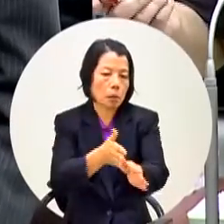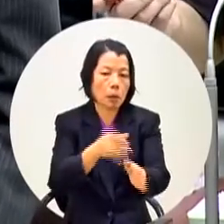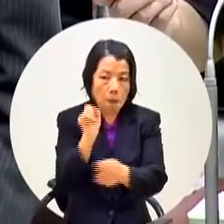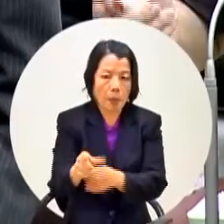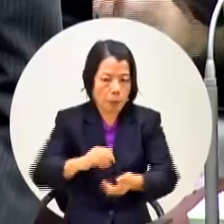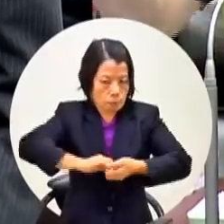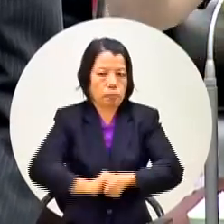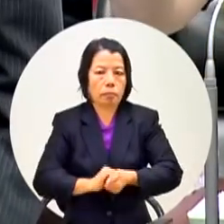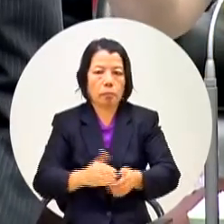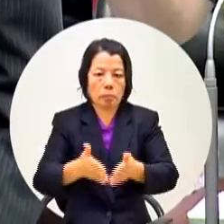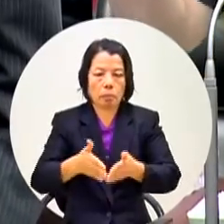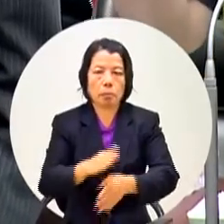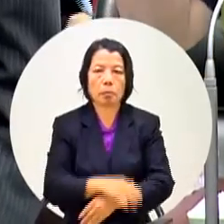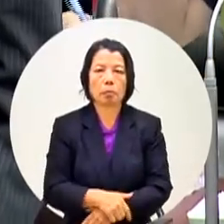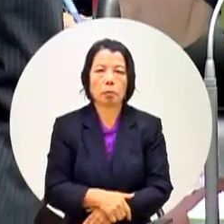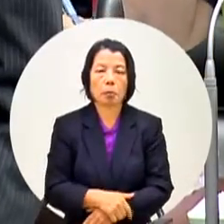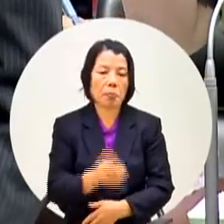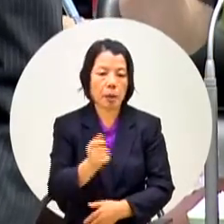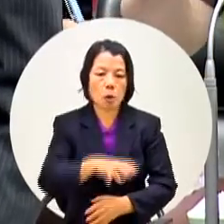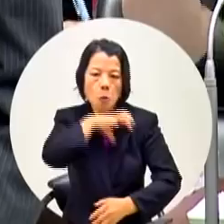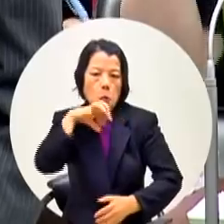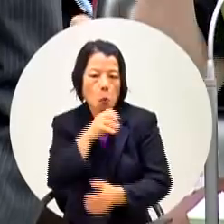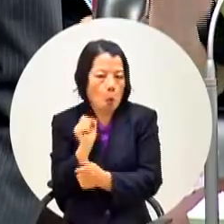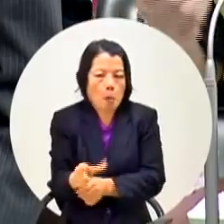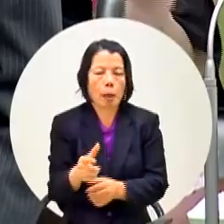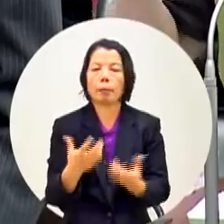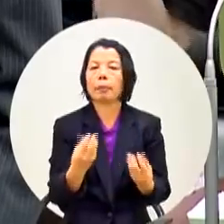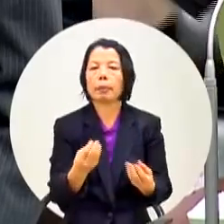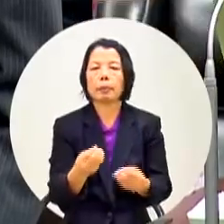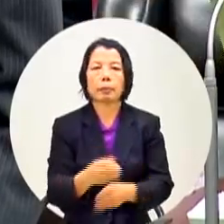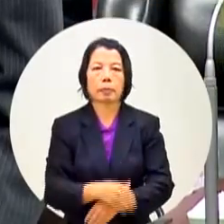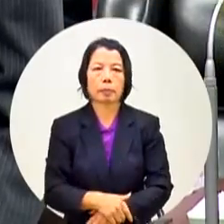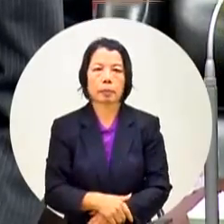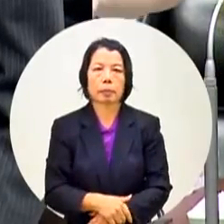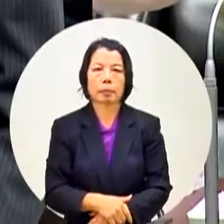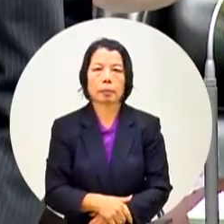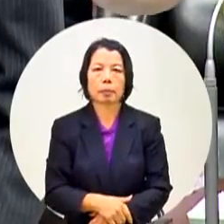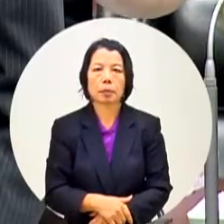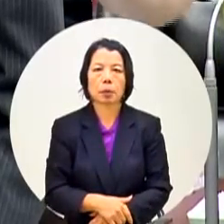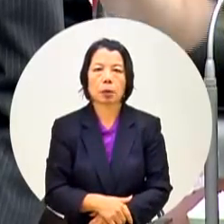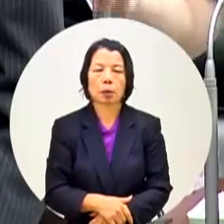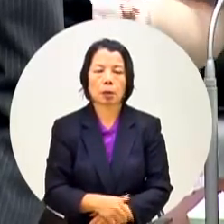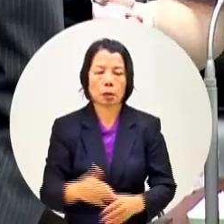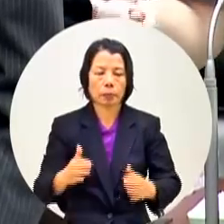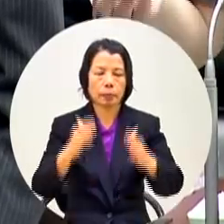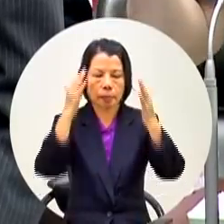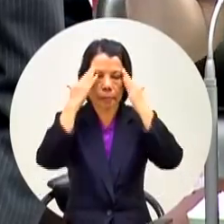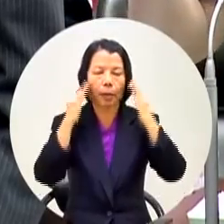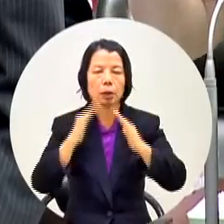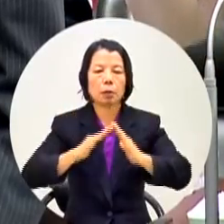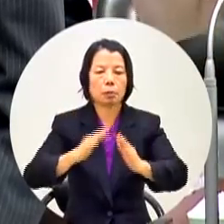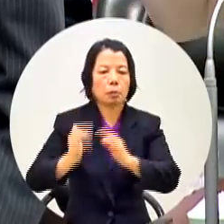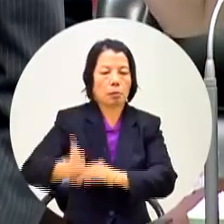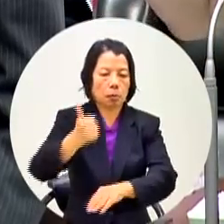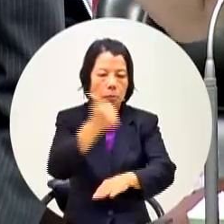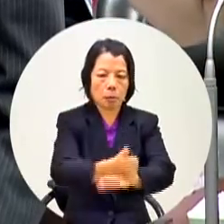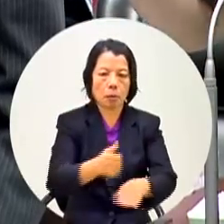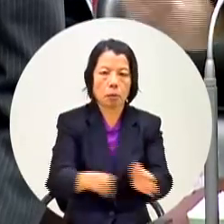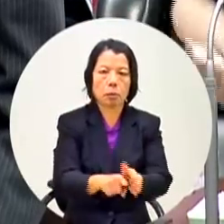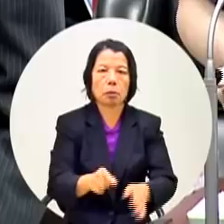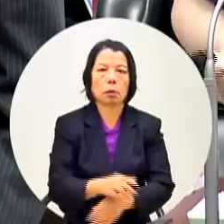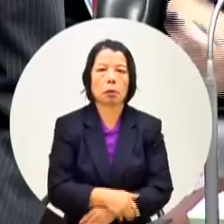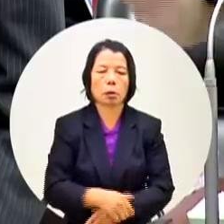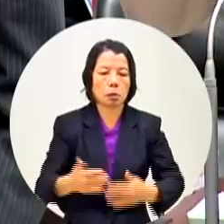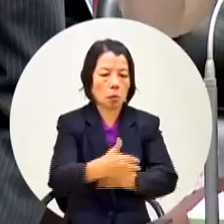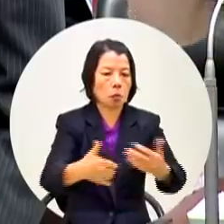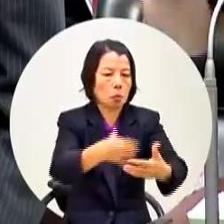题嘛。好，那我们也看到，其实韩市府上任之后，交通部也有询问，好，目前整个新政府是不是还要继续再购买列